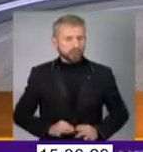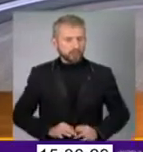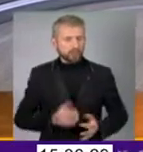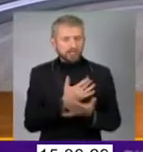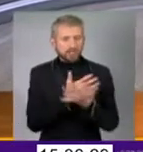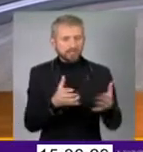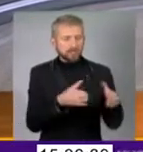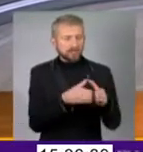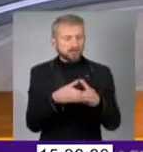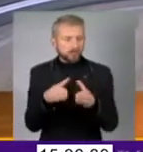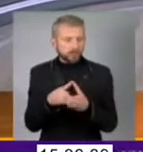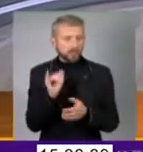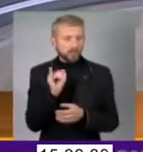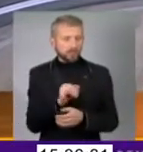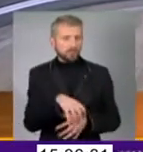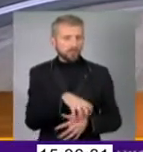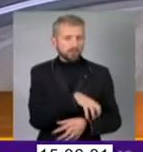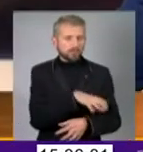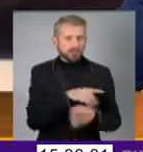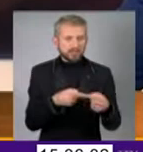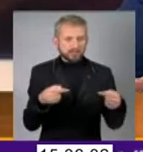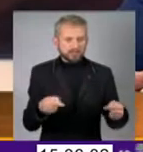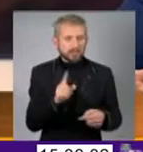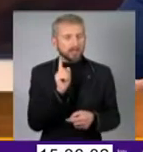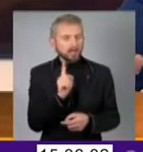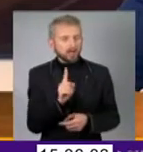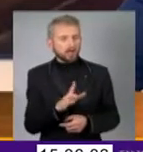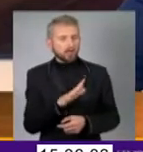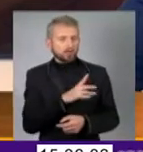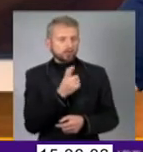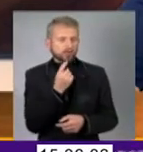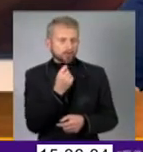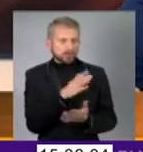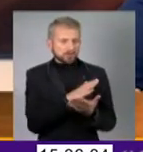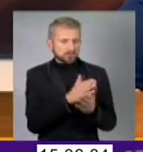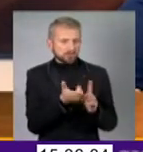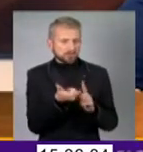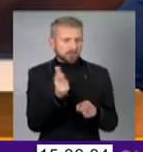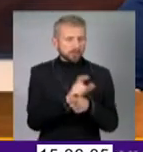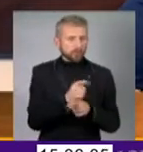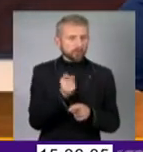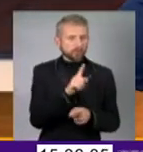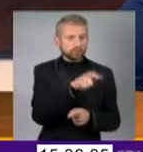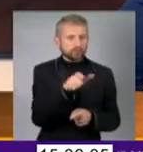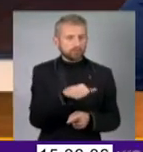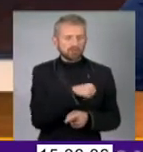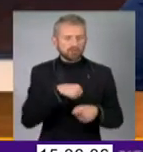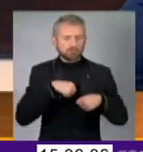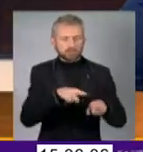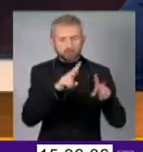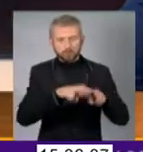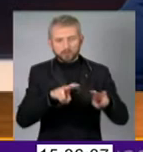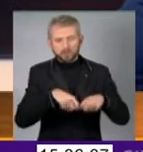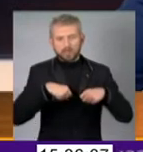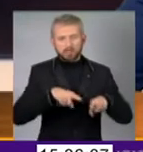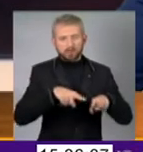різні категорії і партії були різні, але був трохи перекос в тому, що люди самі розберуться, люди самі вирішують.